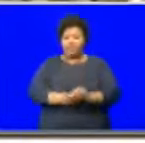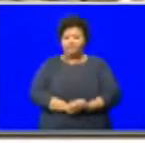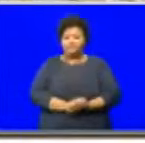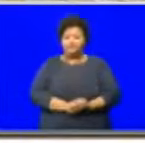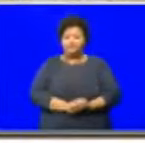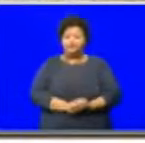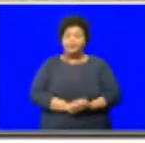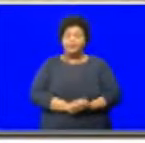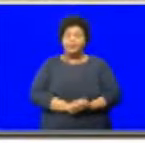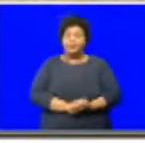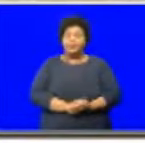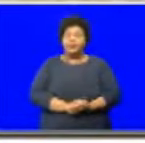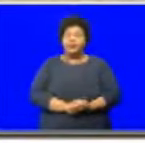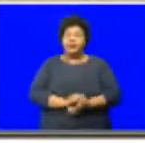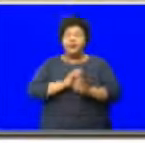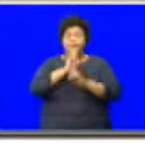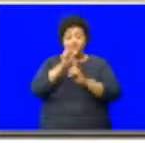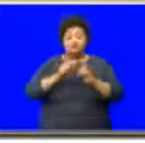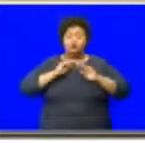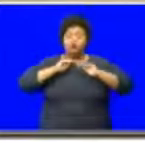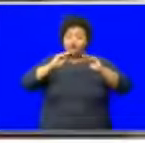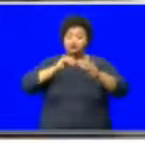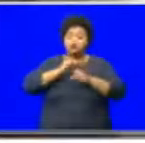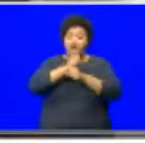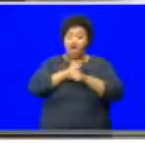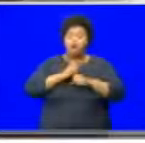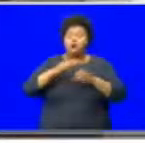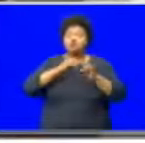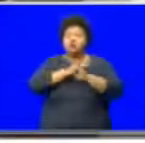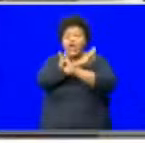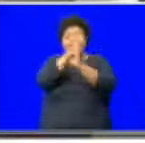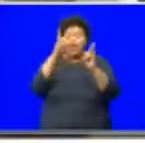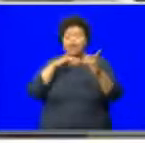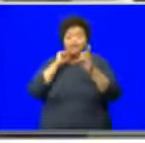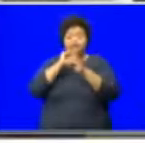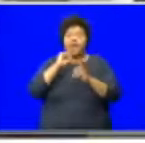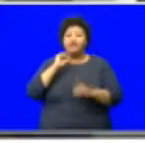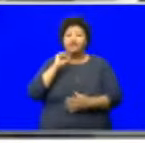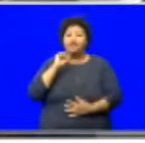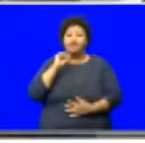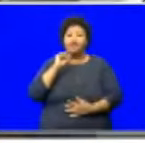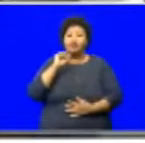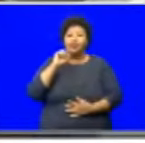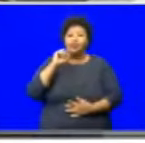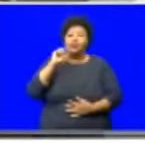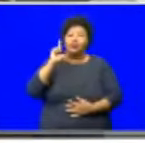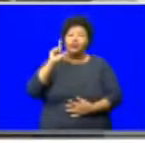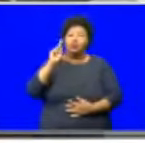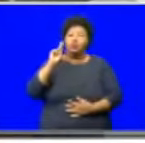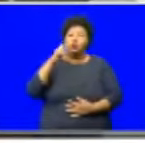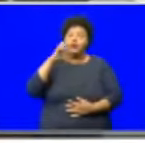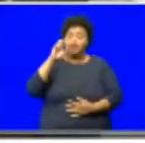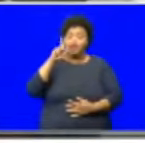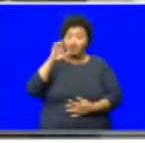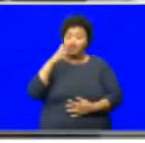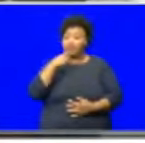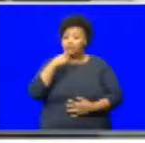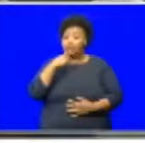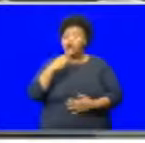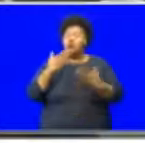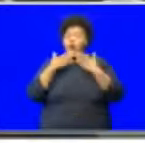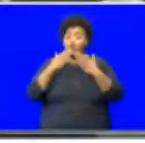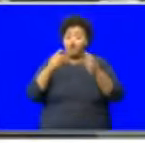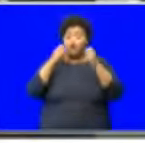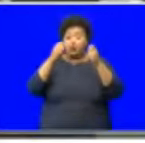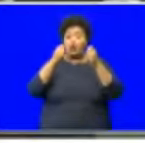uMulukhele ubonge lababuke ibhola lapha ekhaya eSwatini ngalo mkhankaso njengoba athi inhloso yeli tiko letempilo kufika kuwo